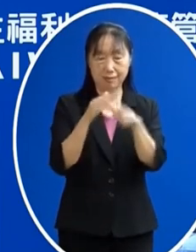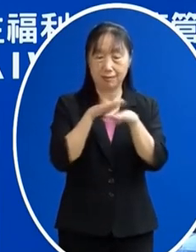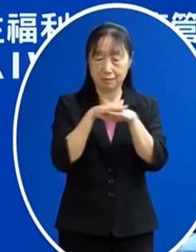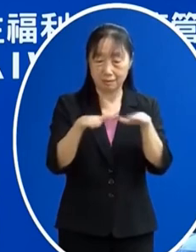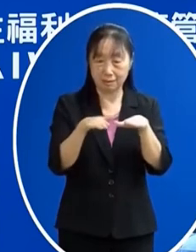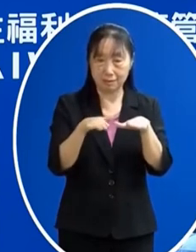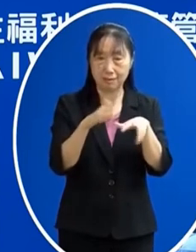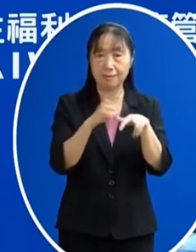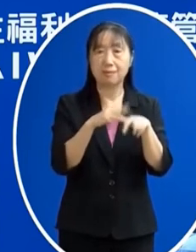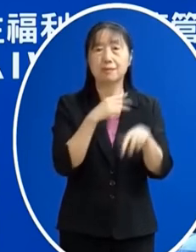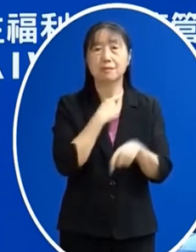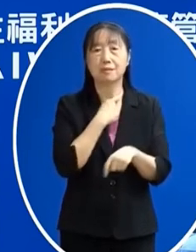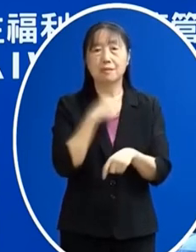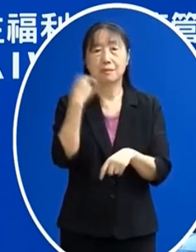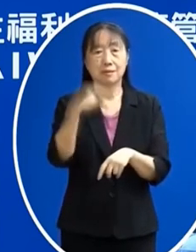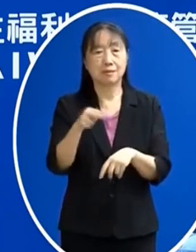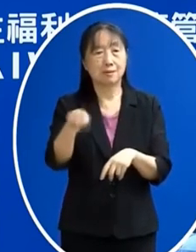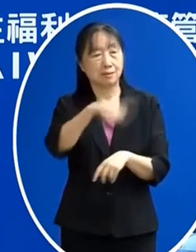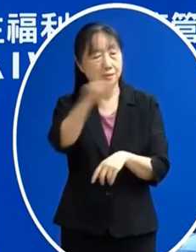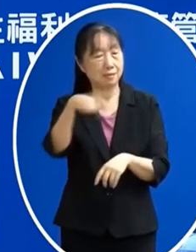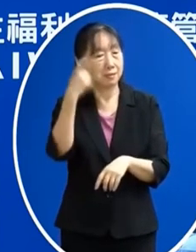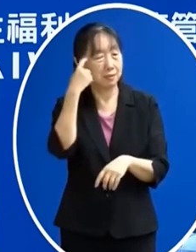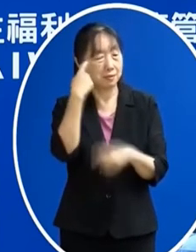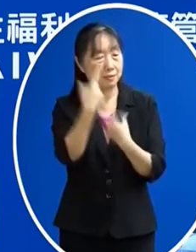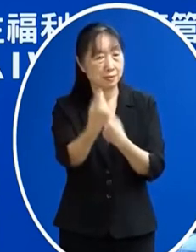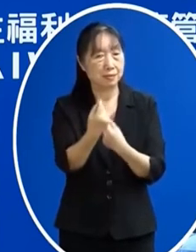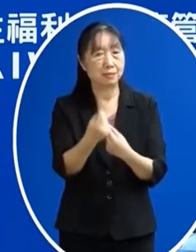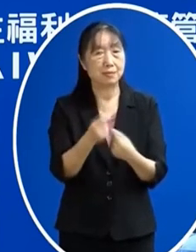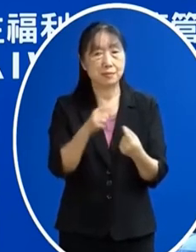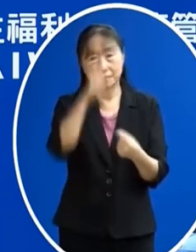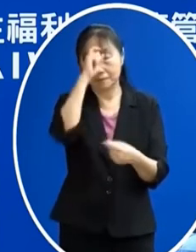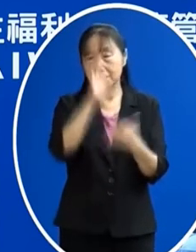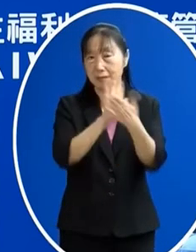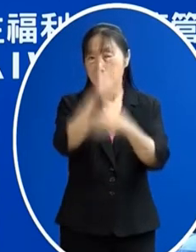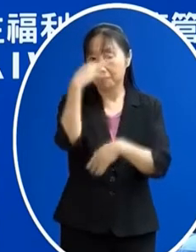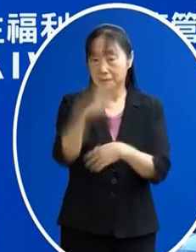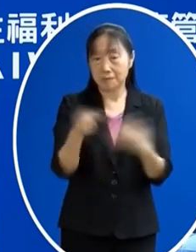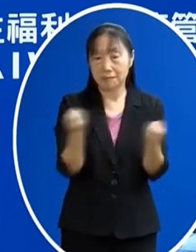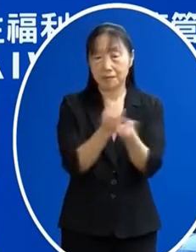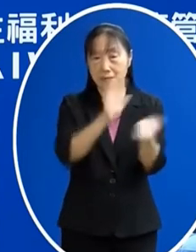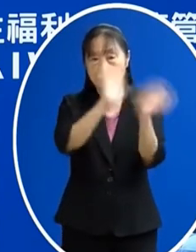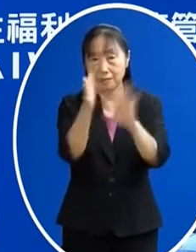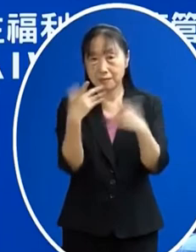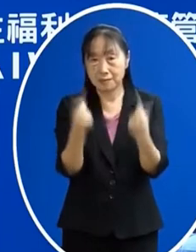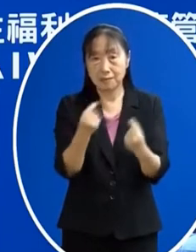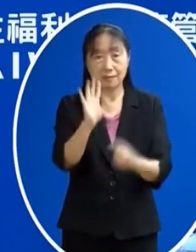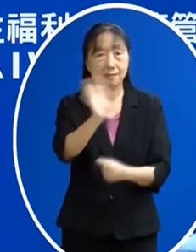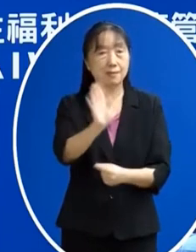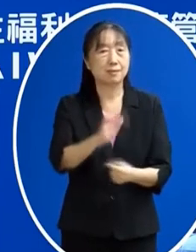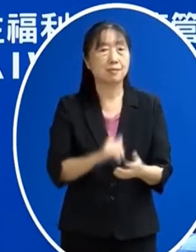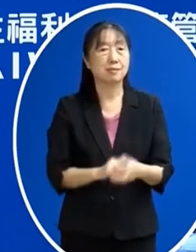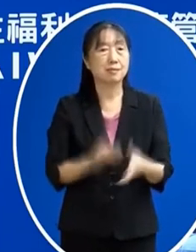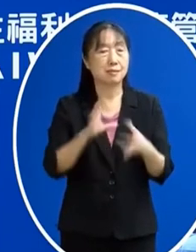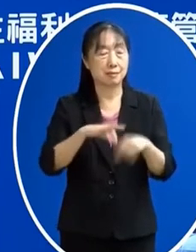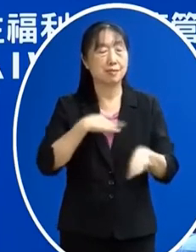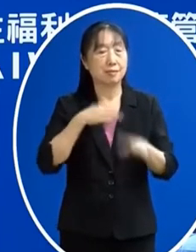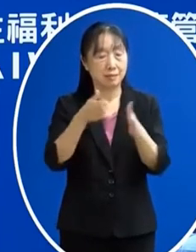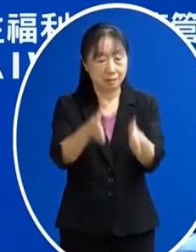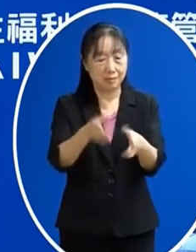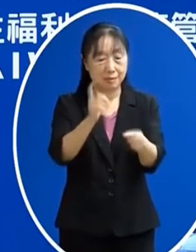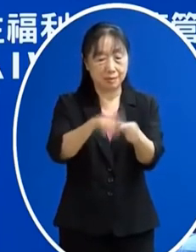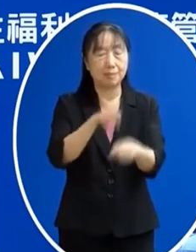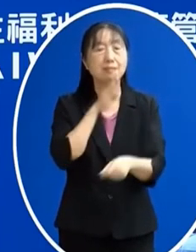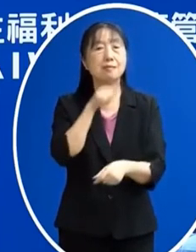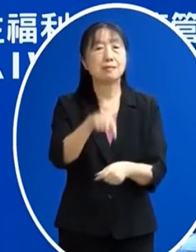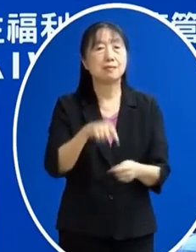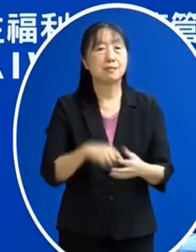安全，另外一方面是大家有这同理心，就希望日后不会再发生类似的事情，这是我们现在在努力的方向。